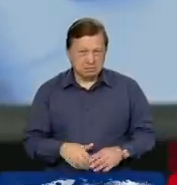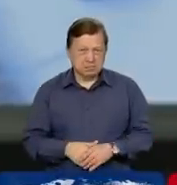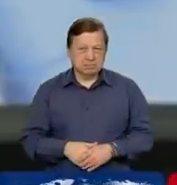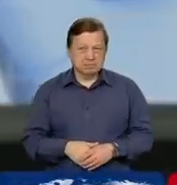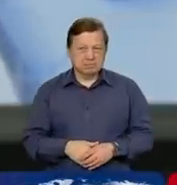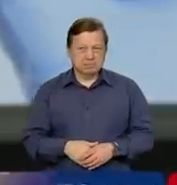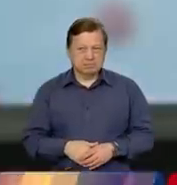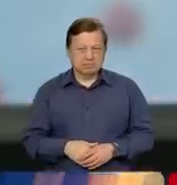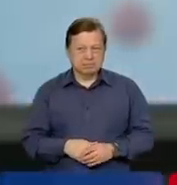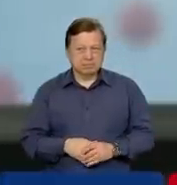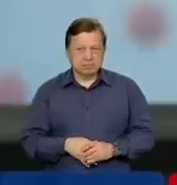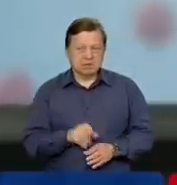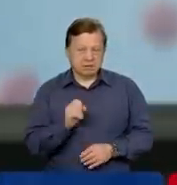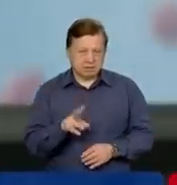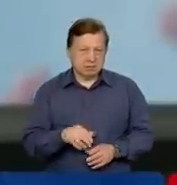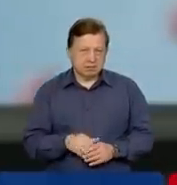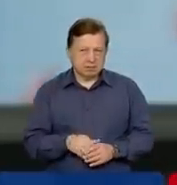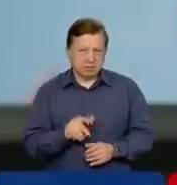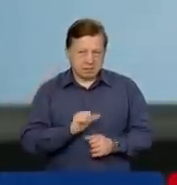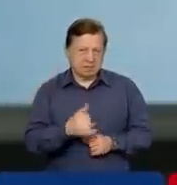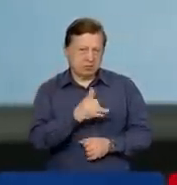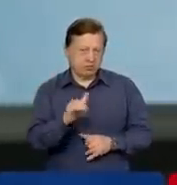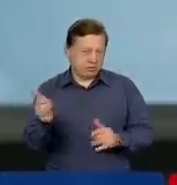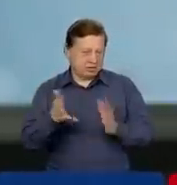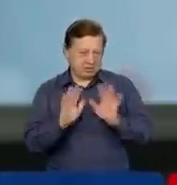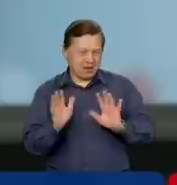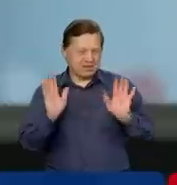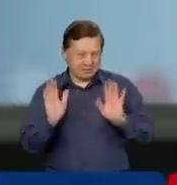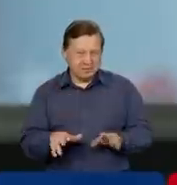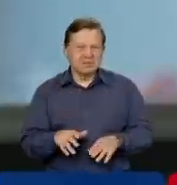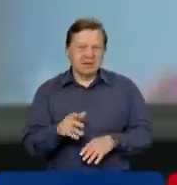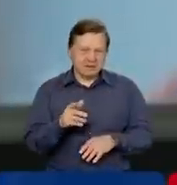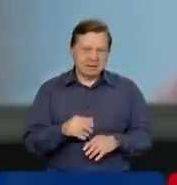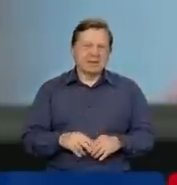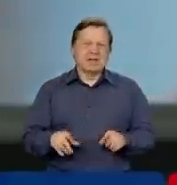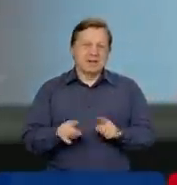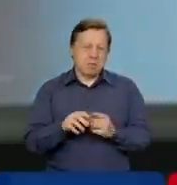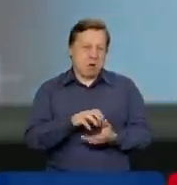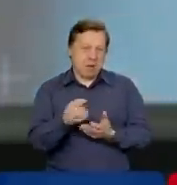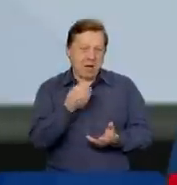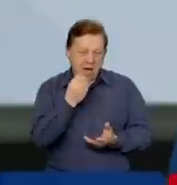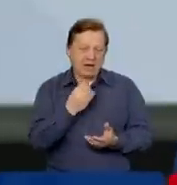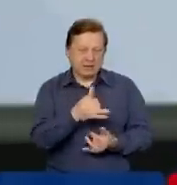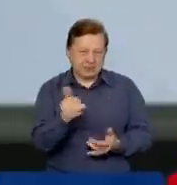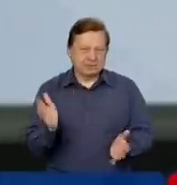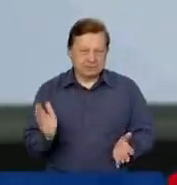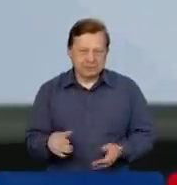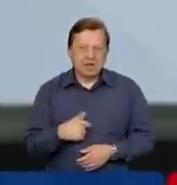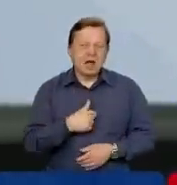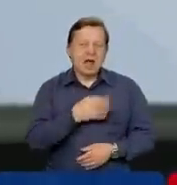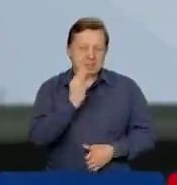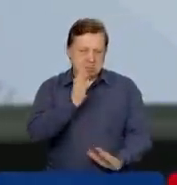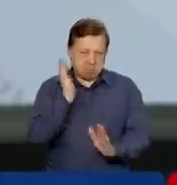zrobić. Są różne sposoby i różne sposoby spożywania także pomidorów. No tak, ale rekomendujemy te